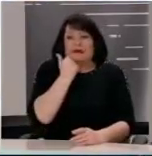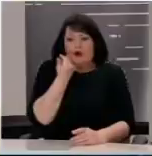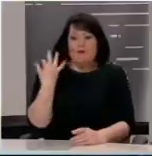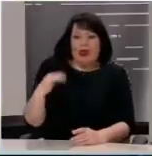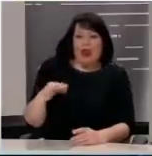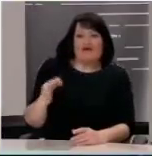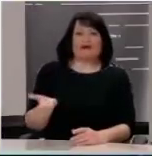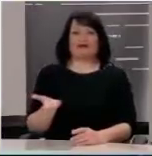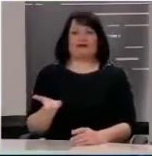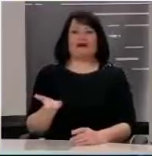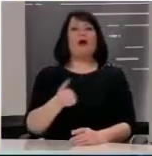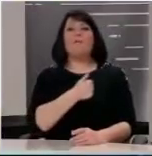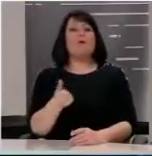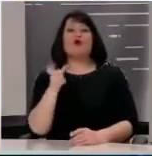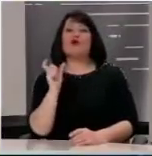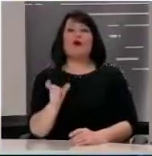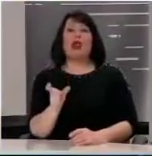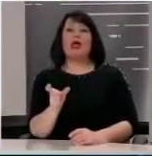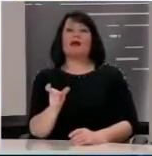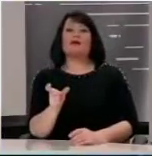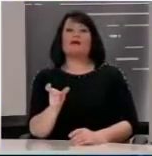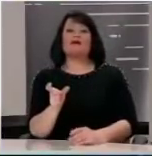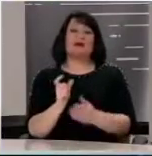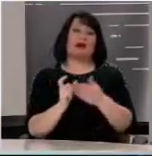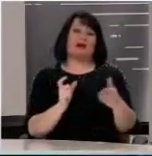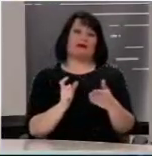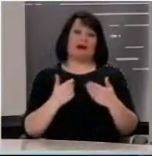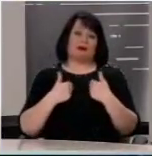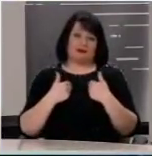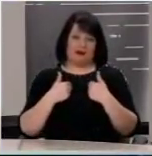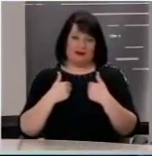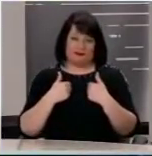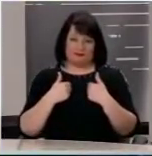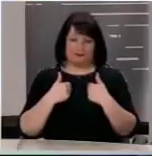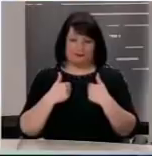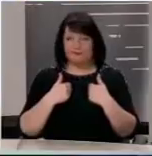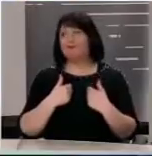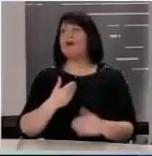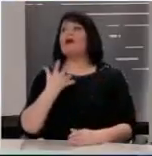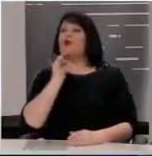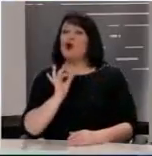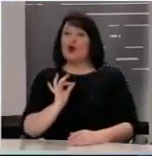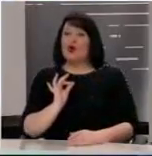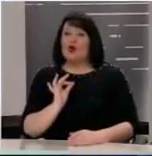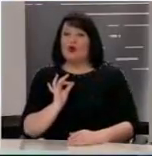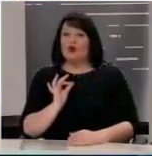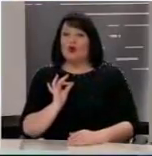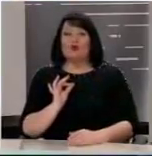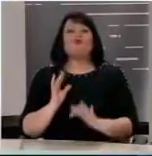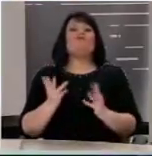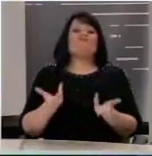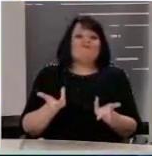αυτή η λέξη υπάρχει μονάχα στο λεξιλόγιο της αριστεράς. διότι δεν εξηγείται